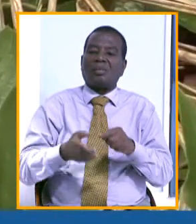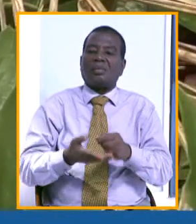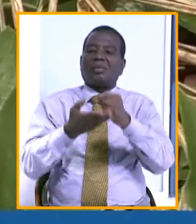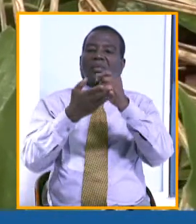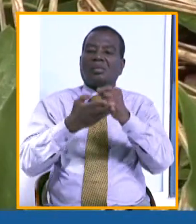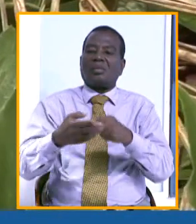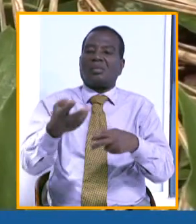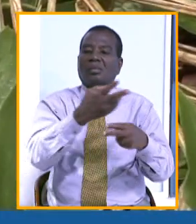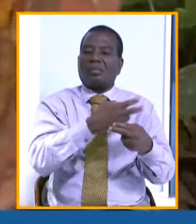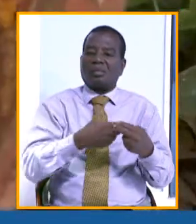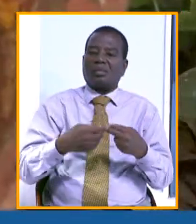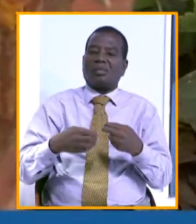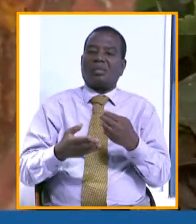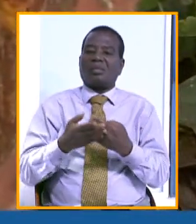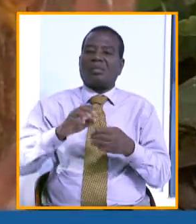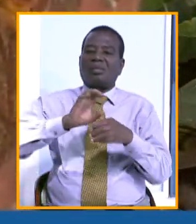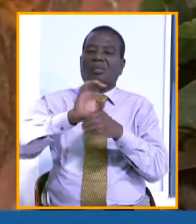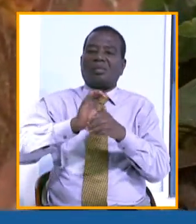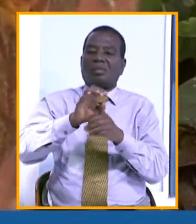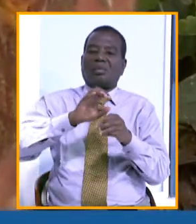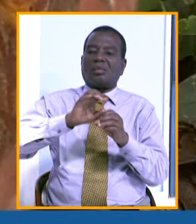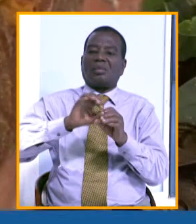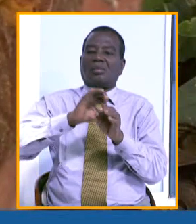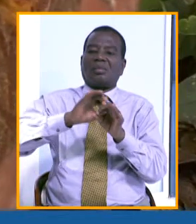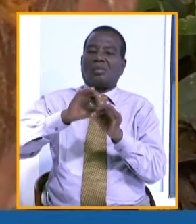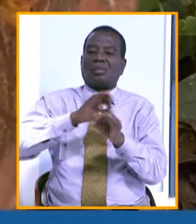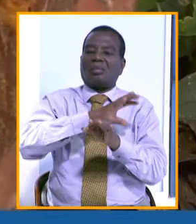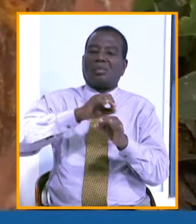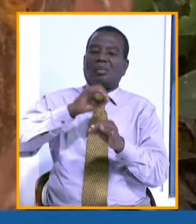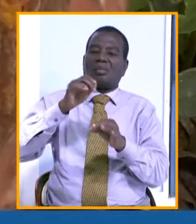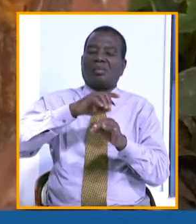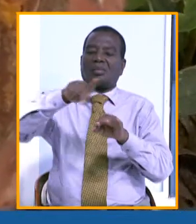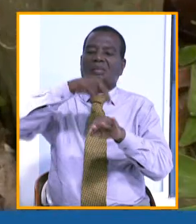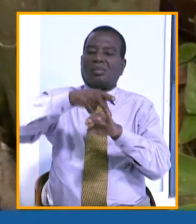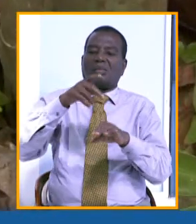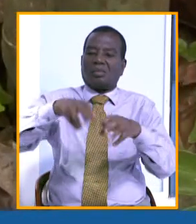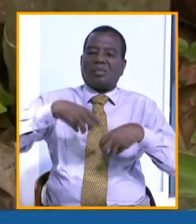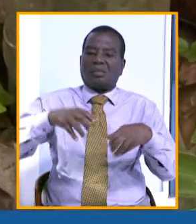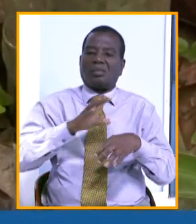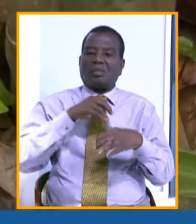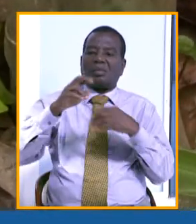aux revenus générés par le café, le cacao ou l'EVA, les principales cultures de la région.